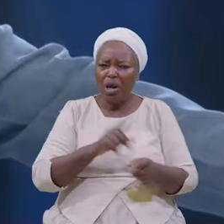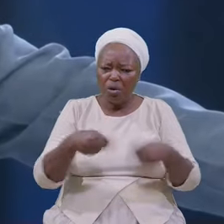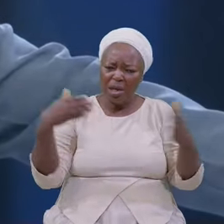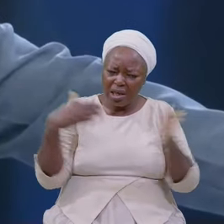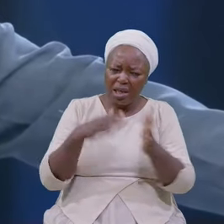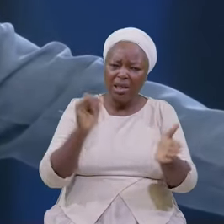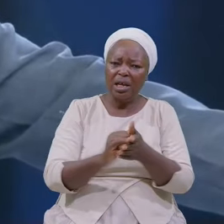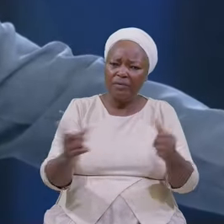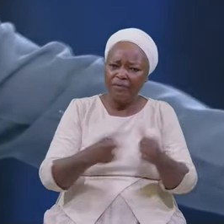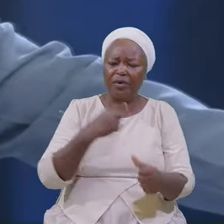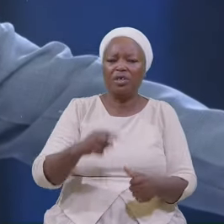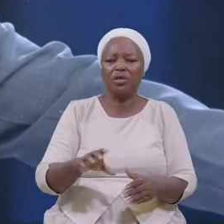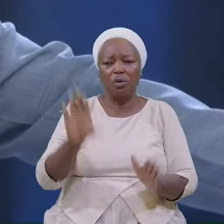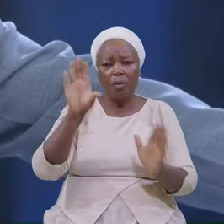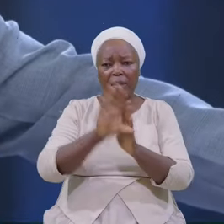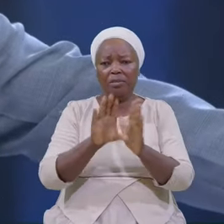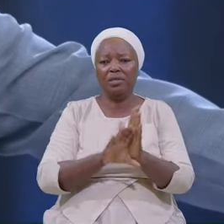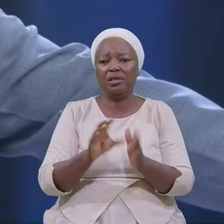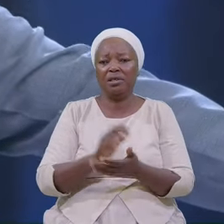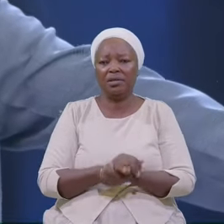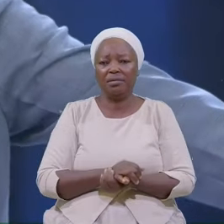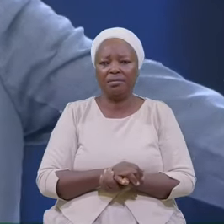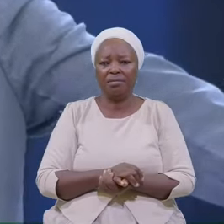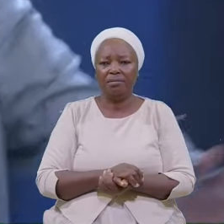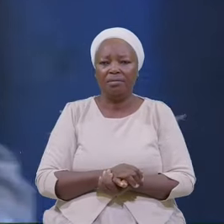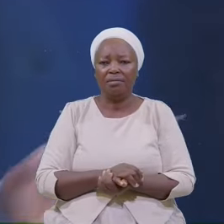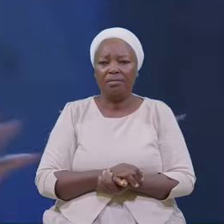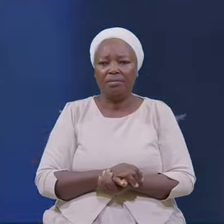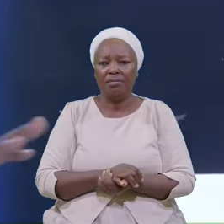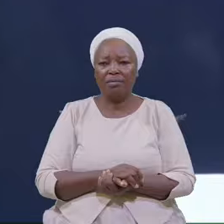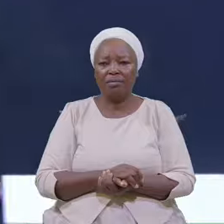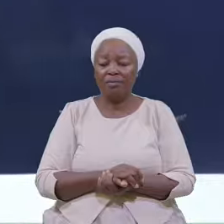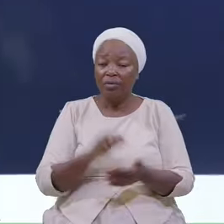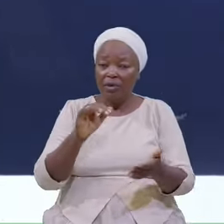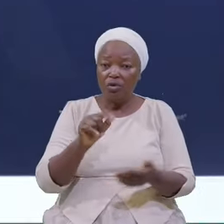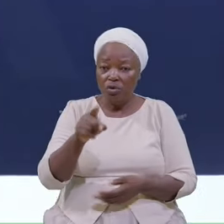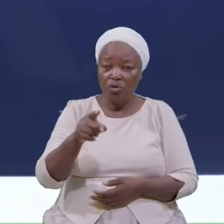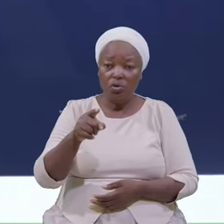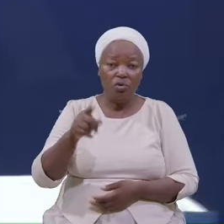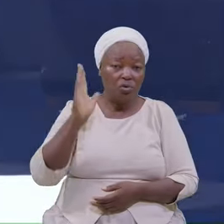monde s'incline à vous, mais vous avez déjà violé ce premier commandement.